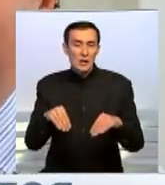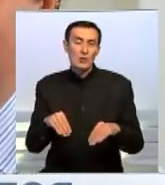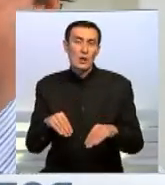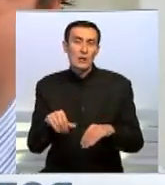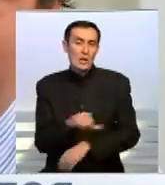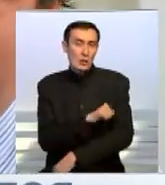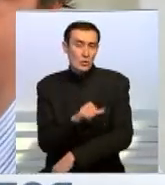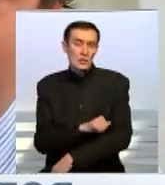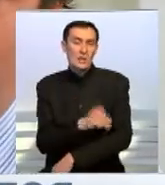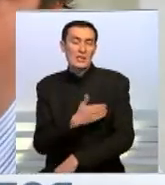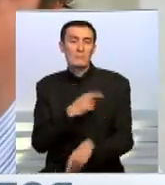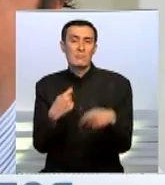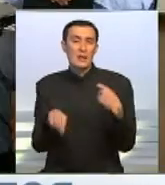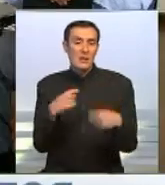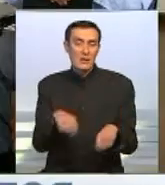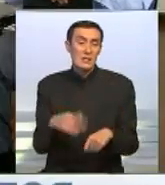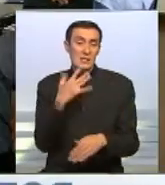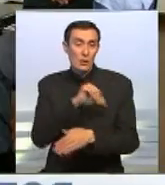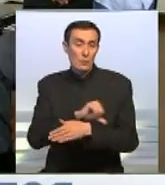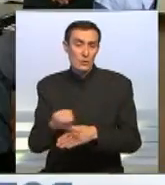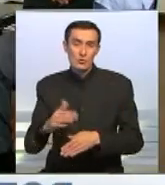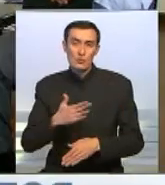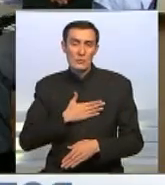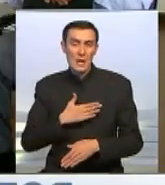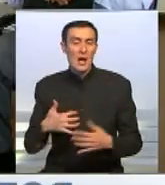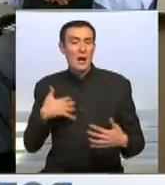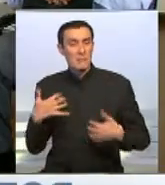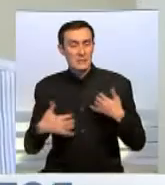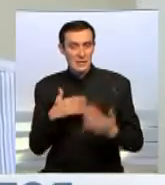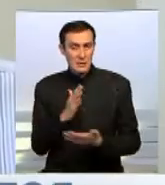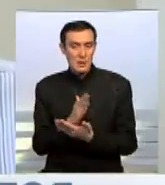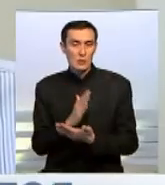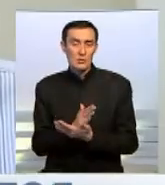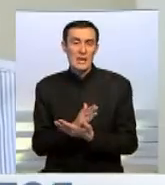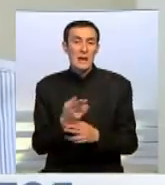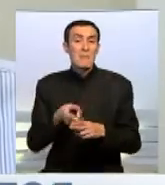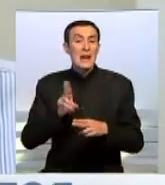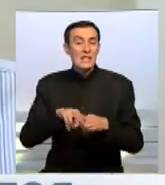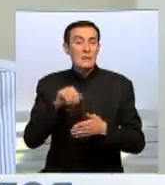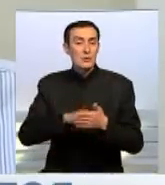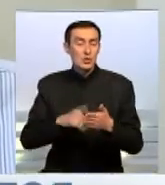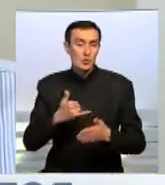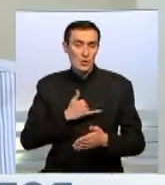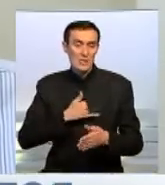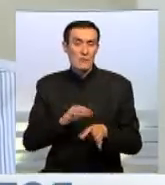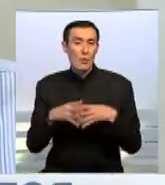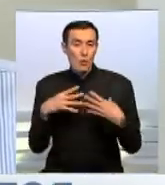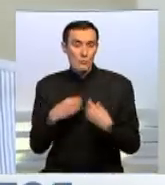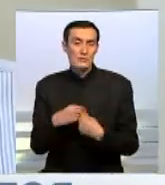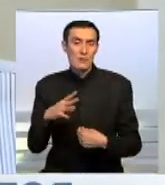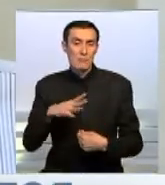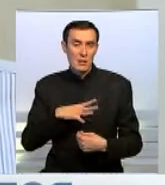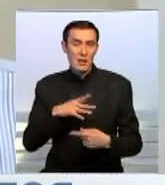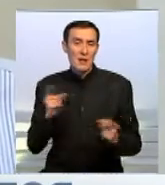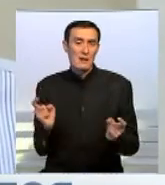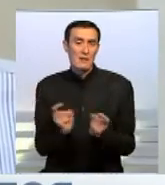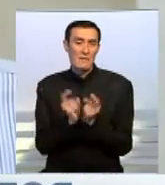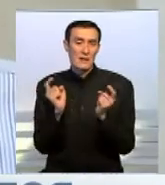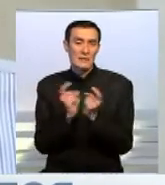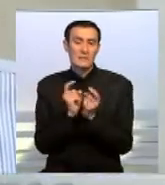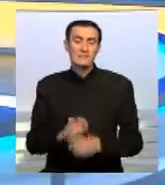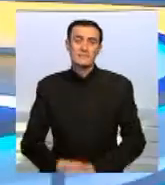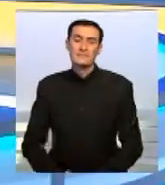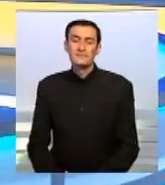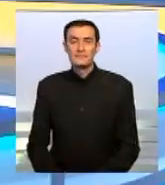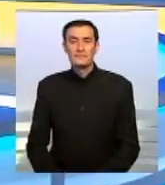надежде продать их за рубеж в будущем, вызывает у меня опасения. Именно из-за этого у нас в обществе назрел социальный конфликт.